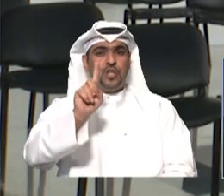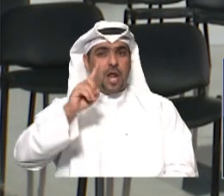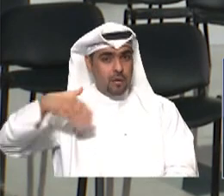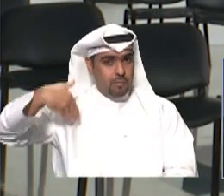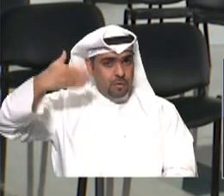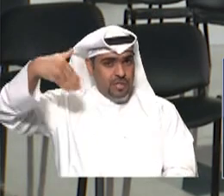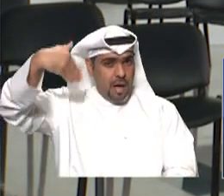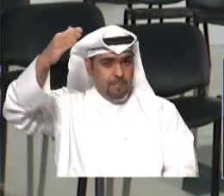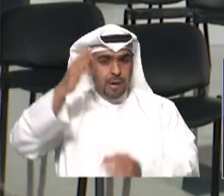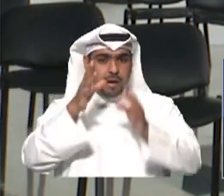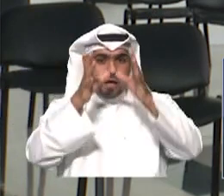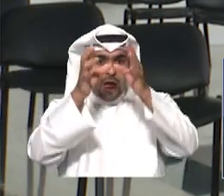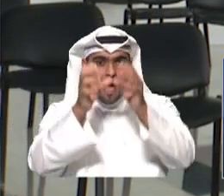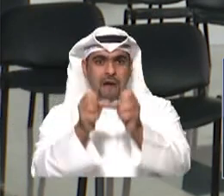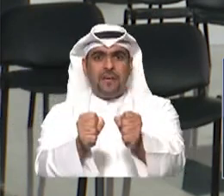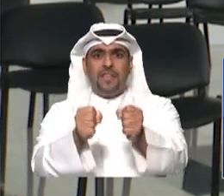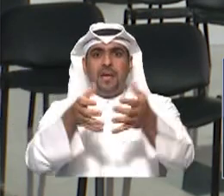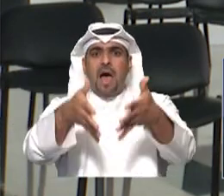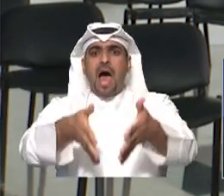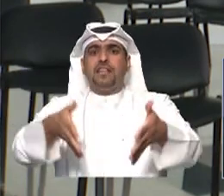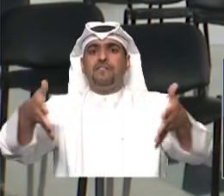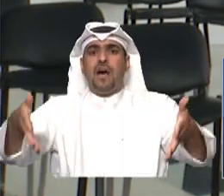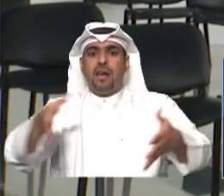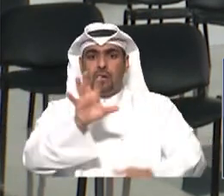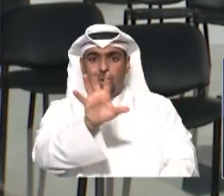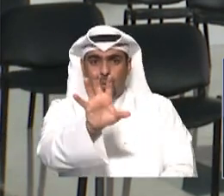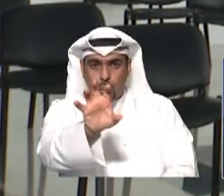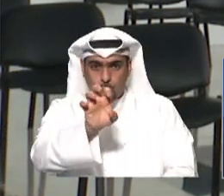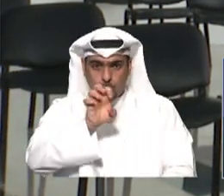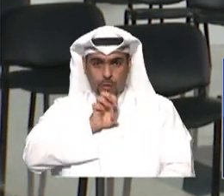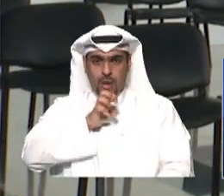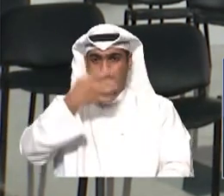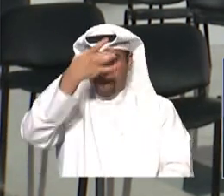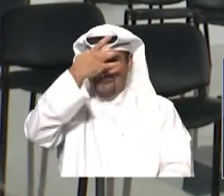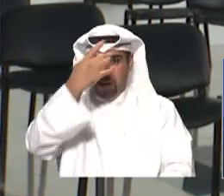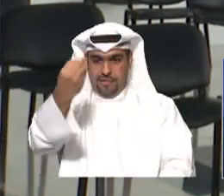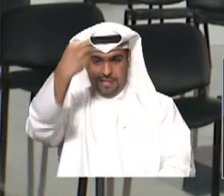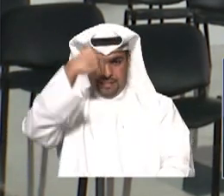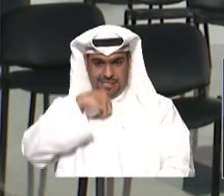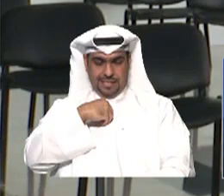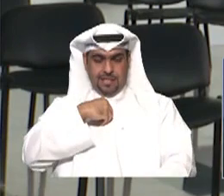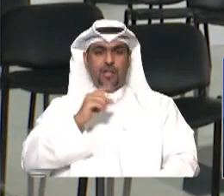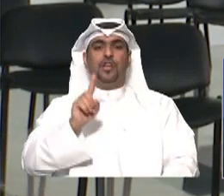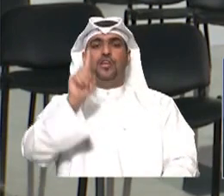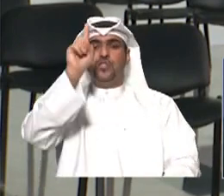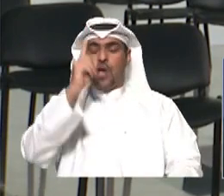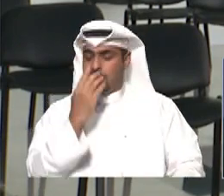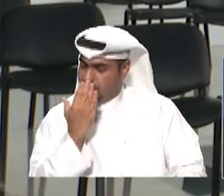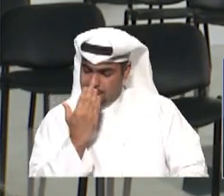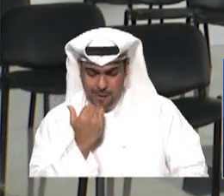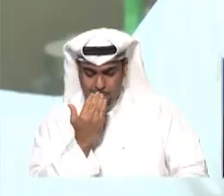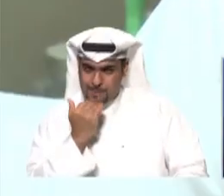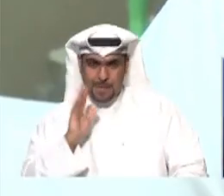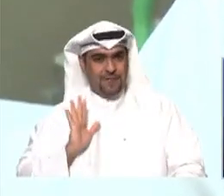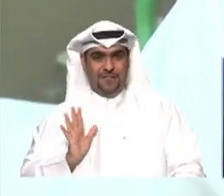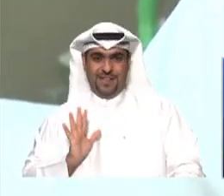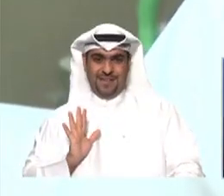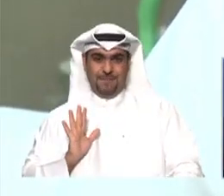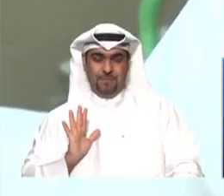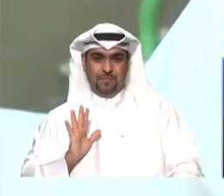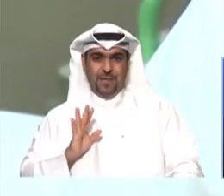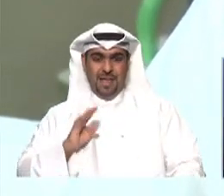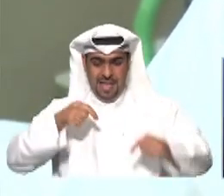للتعليم الحضوري لتحقيق بيئة آمنة داخل المدارس. لذلك أنا أحث كل